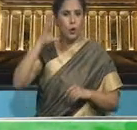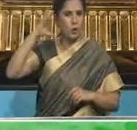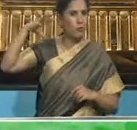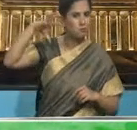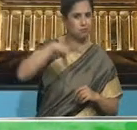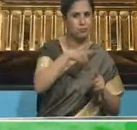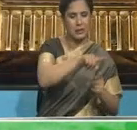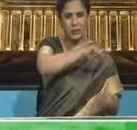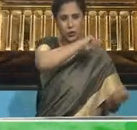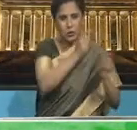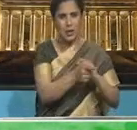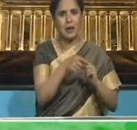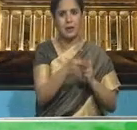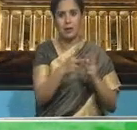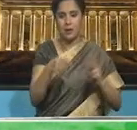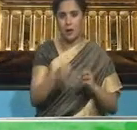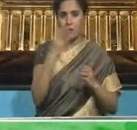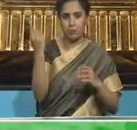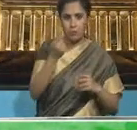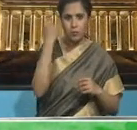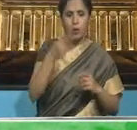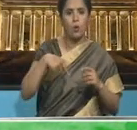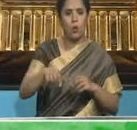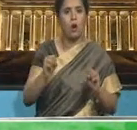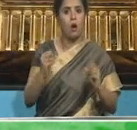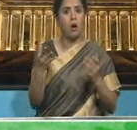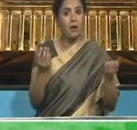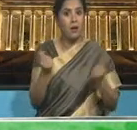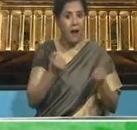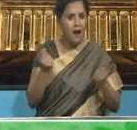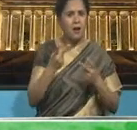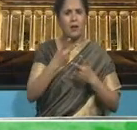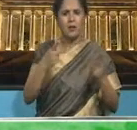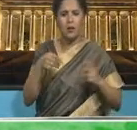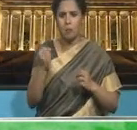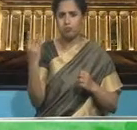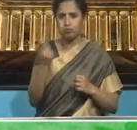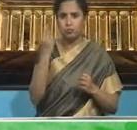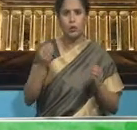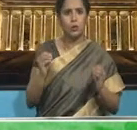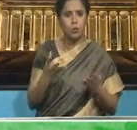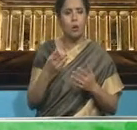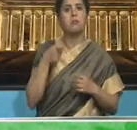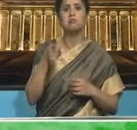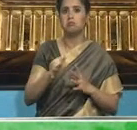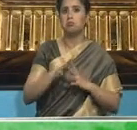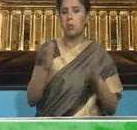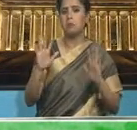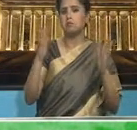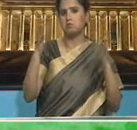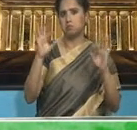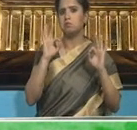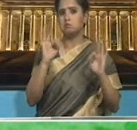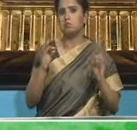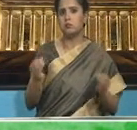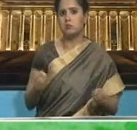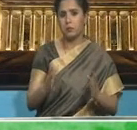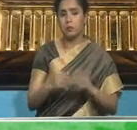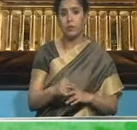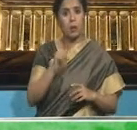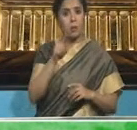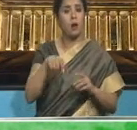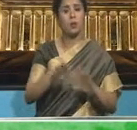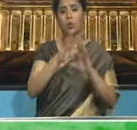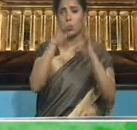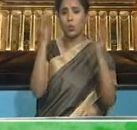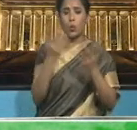को नीतिगत प्रोत्साहन देकर इस दिशा में सराहनीय कदम उठाया है। हालांकि वैश्विक स्तर